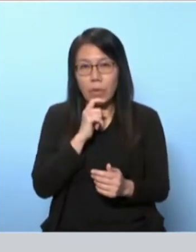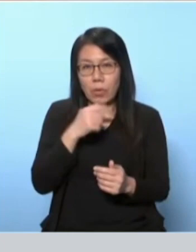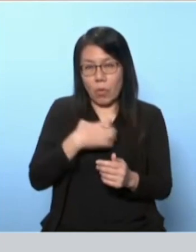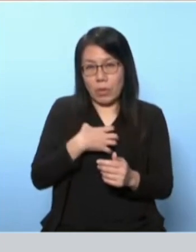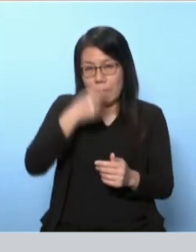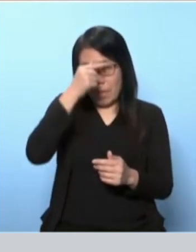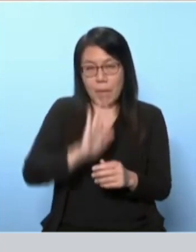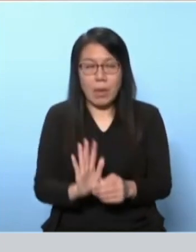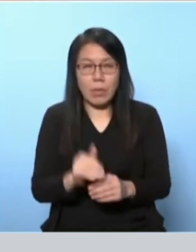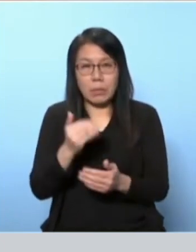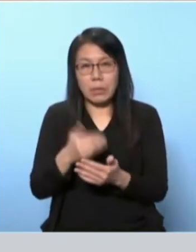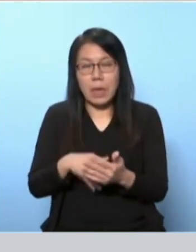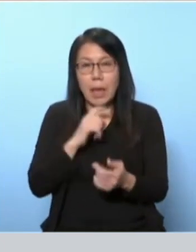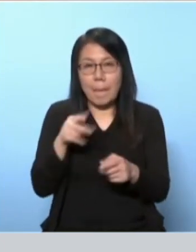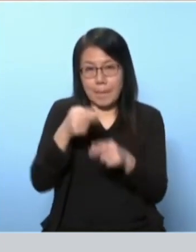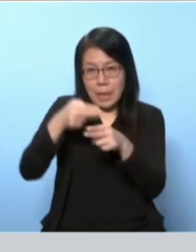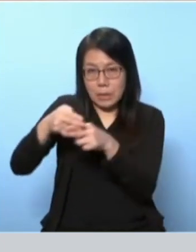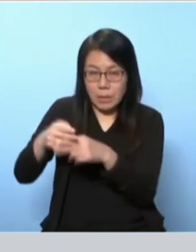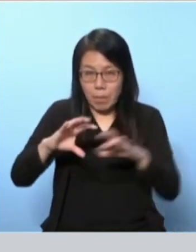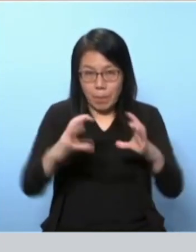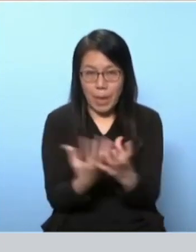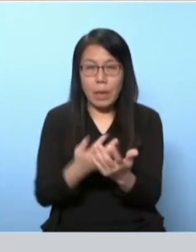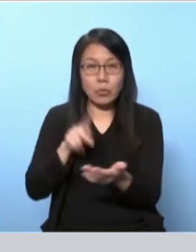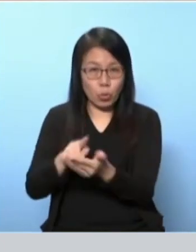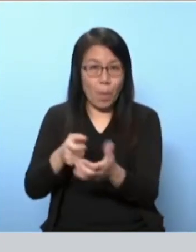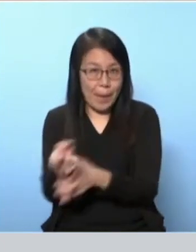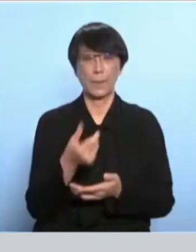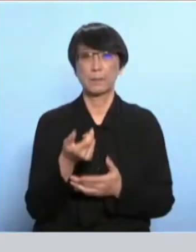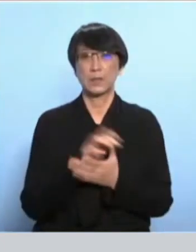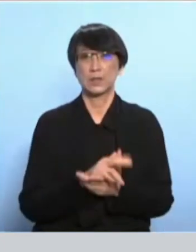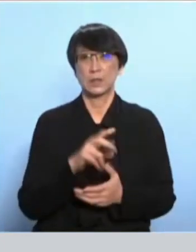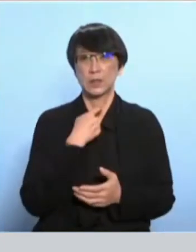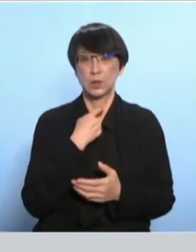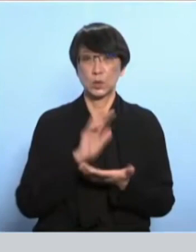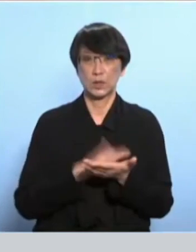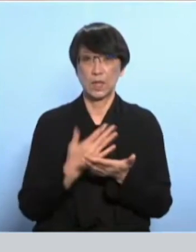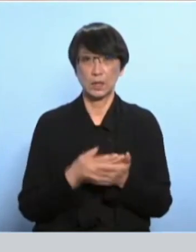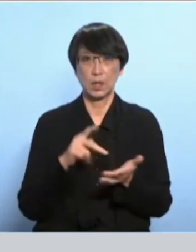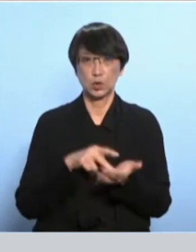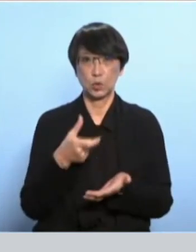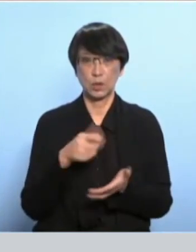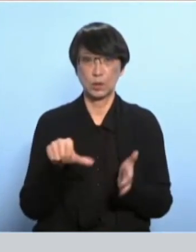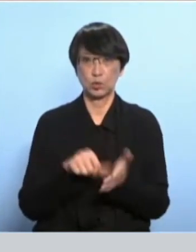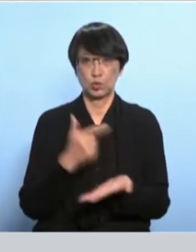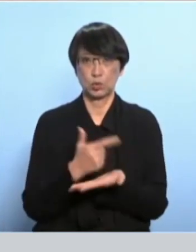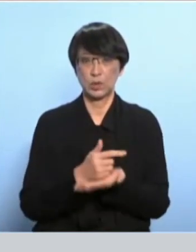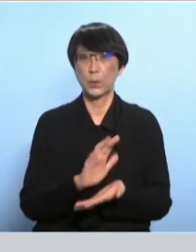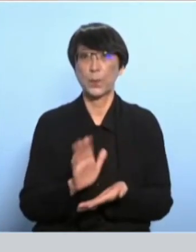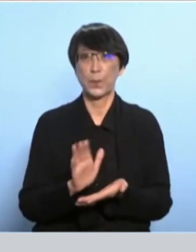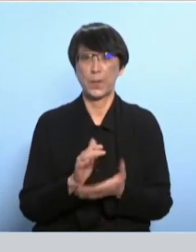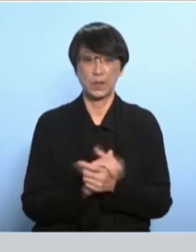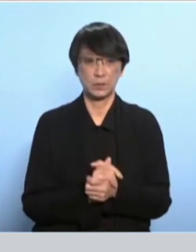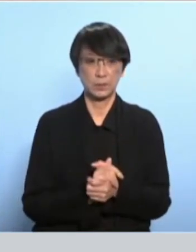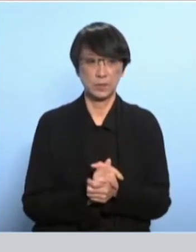一事。其實咧，拍攝團隊咧都係會俾租金㗎啦，當然。咁但係我覺得租金亦都唔係最重要，係其實應該咧